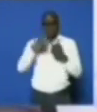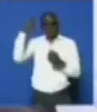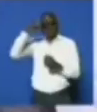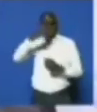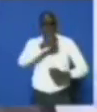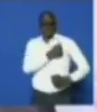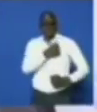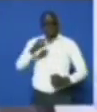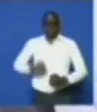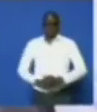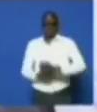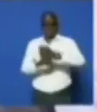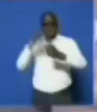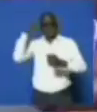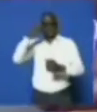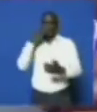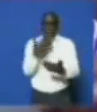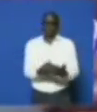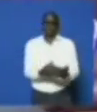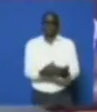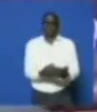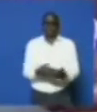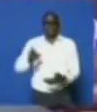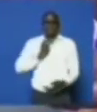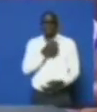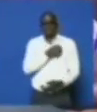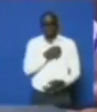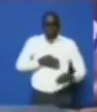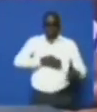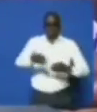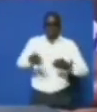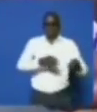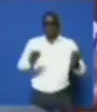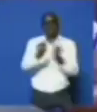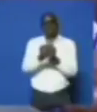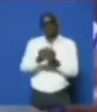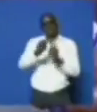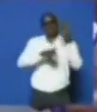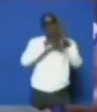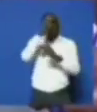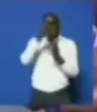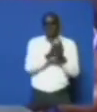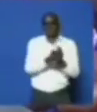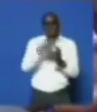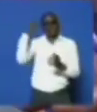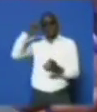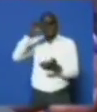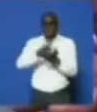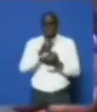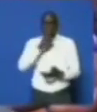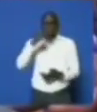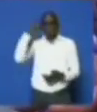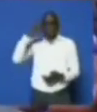est un impératif notre échange avec les populations réfugiées c'est pour voir